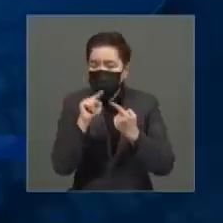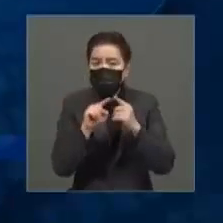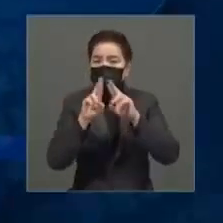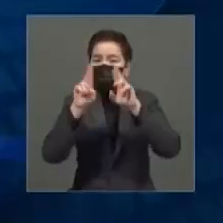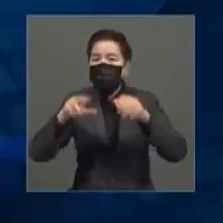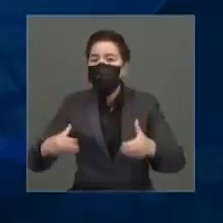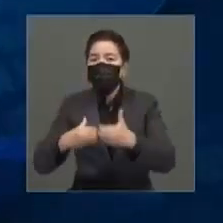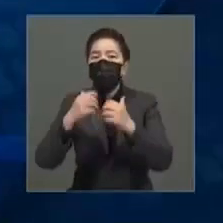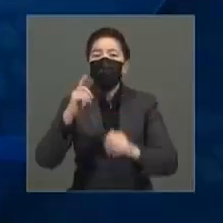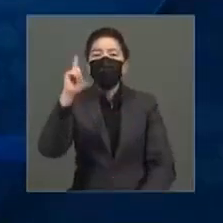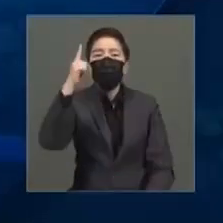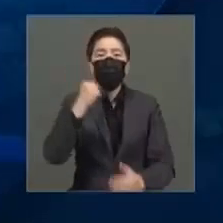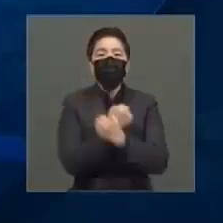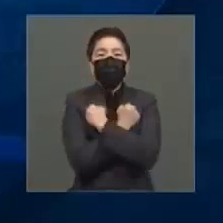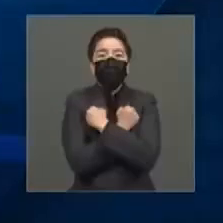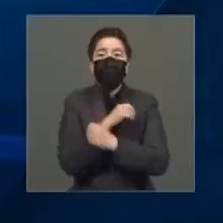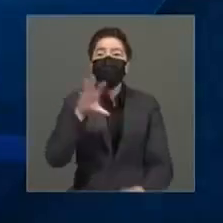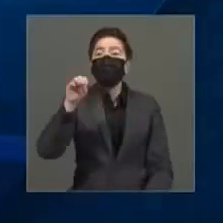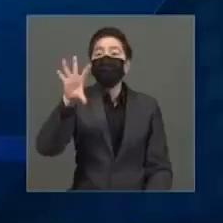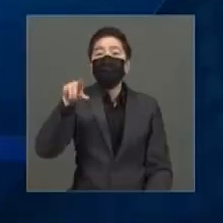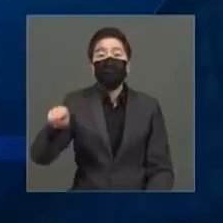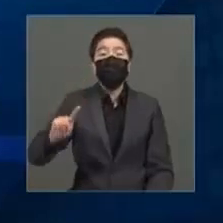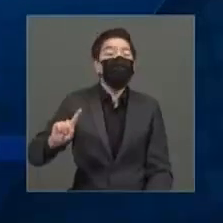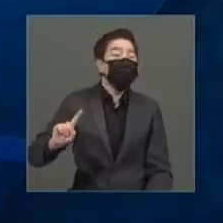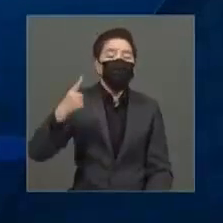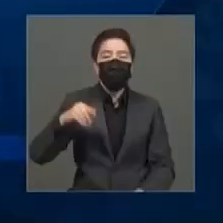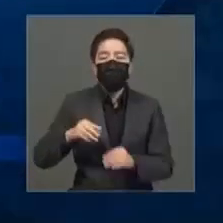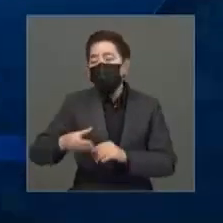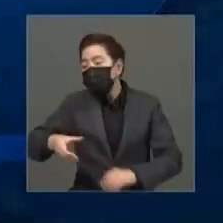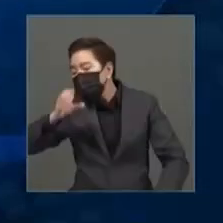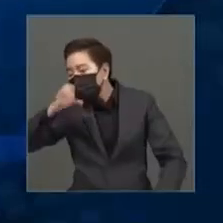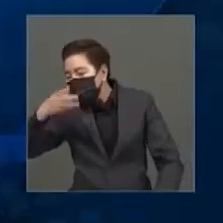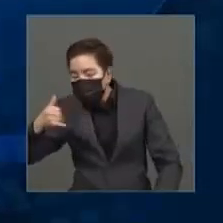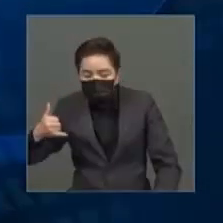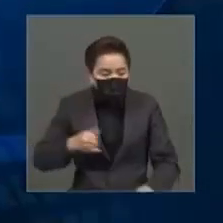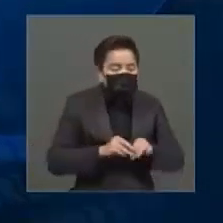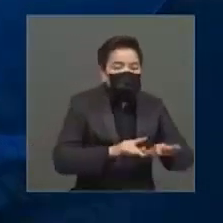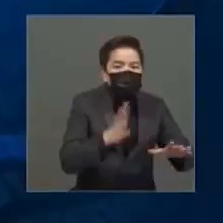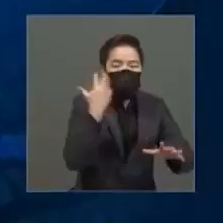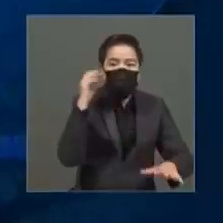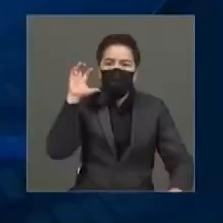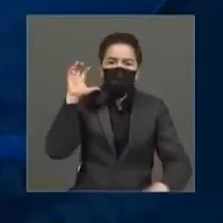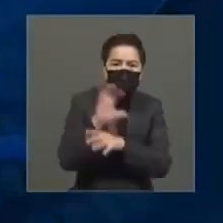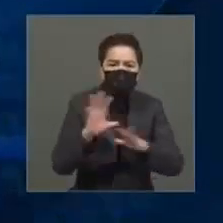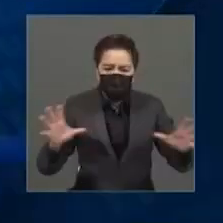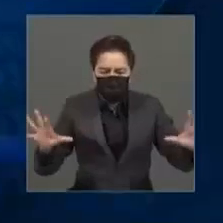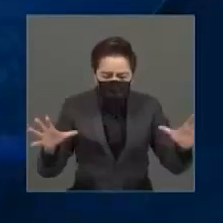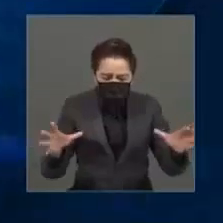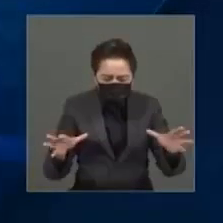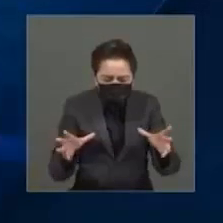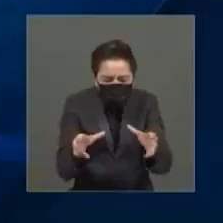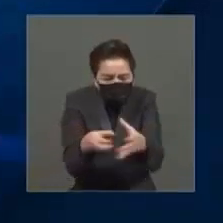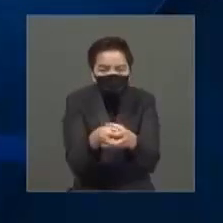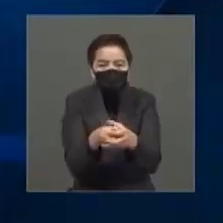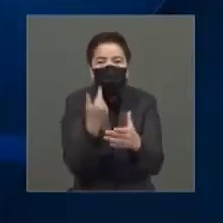ในสถานบันเทิงก็คือแถวทองหล่อนะคะซึ่งเหตุการณ์ที่เกิดตอนนั้นเนี่ยกว่าที่เราจะสามารถควบคุมสถานการณ์ได้